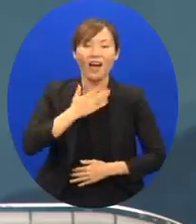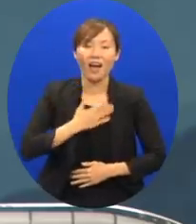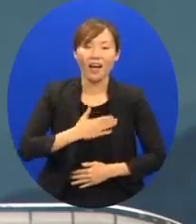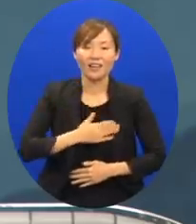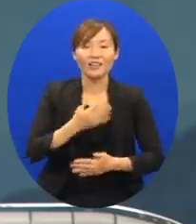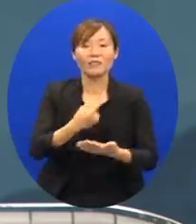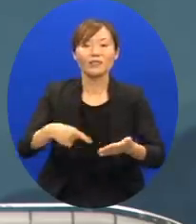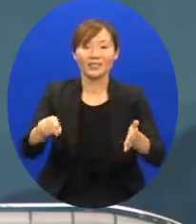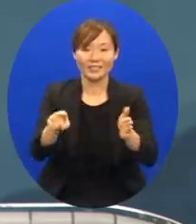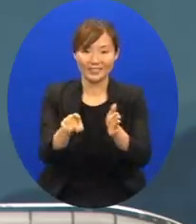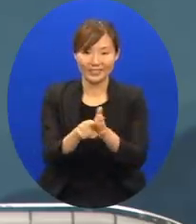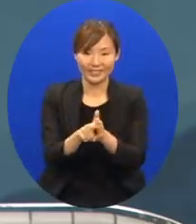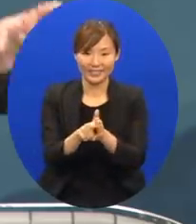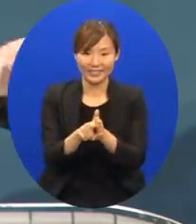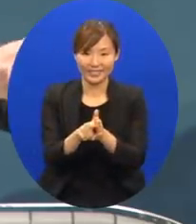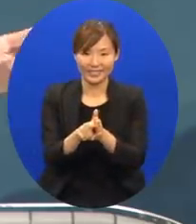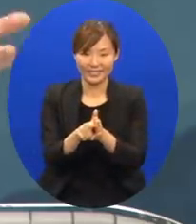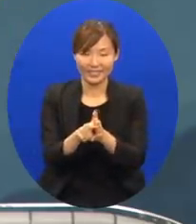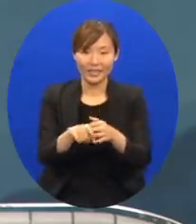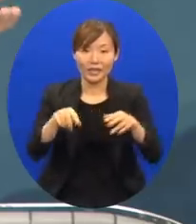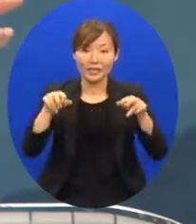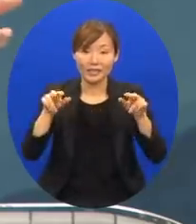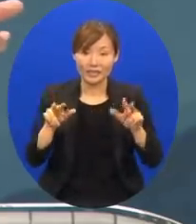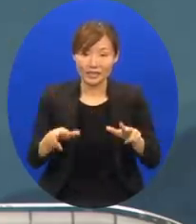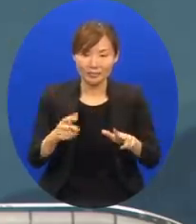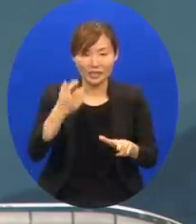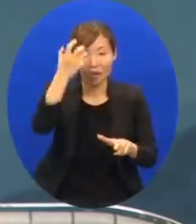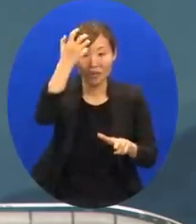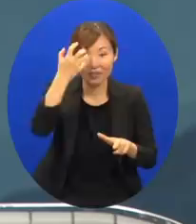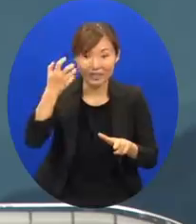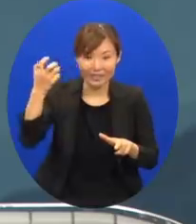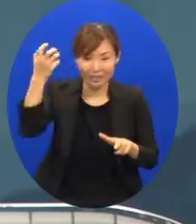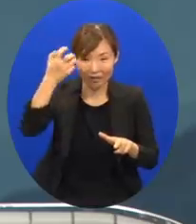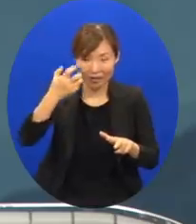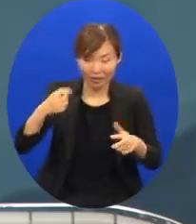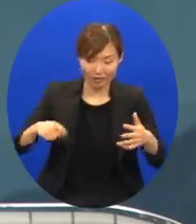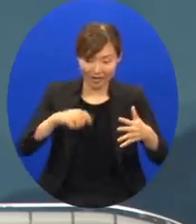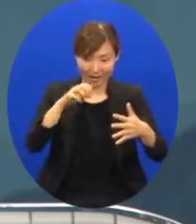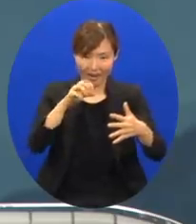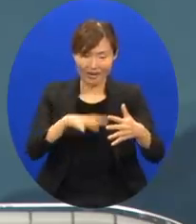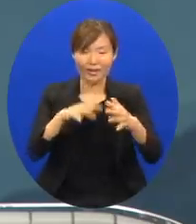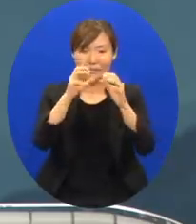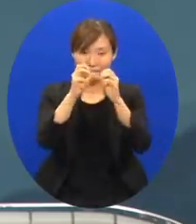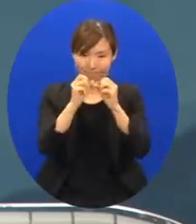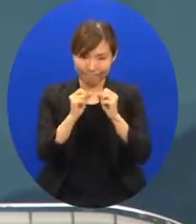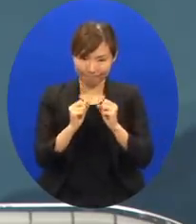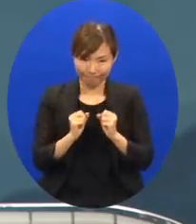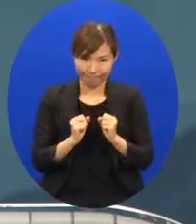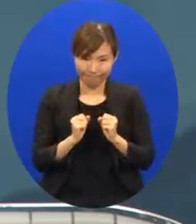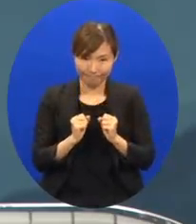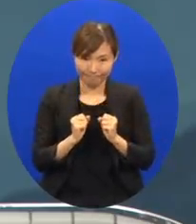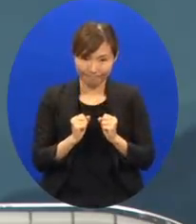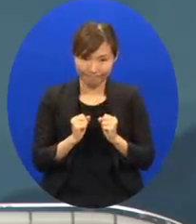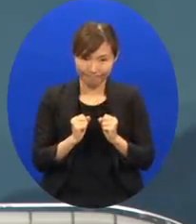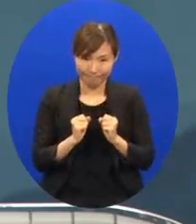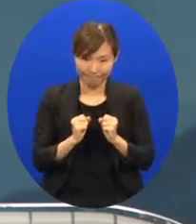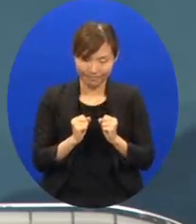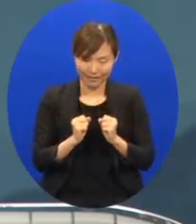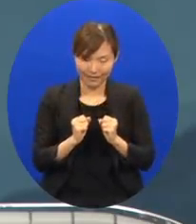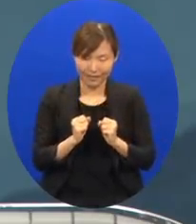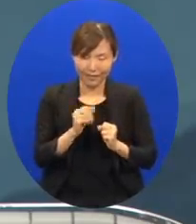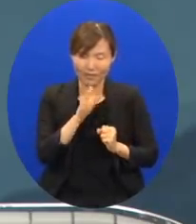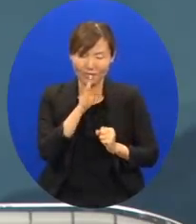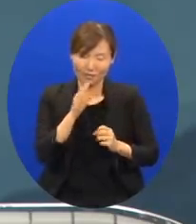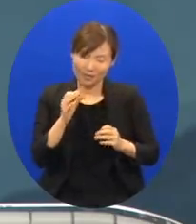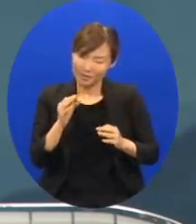하시되 는 것입니다 여러분 지금 성령께서 우리 안에 거하실 입니다 그건 정말 놀라운